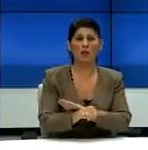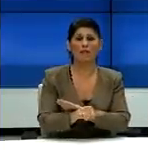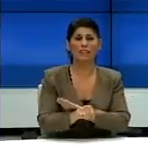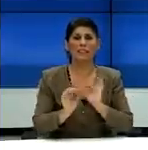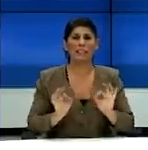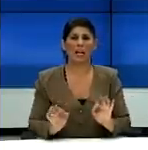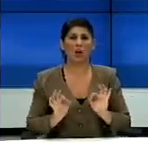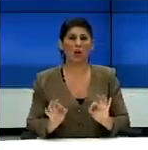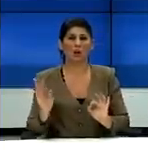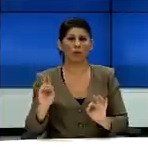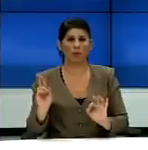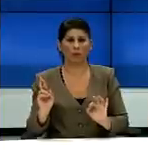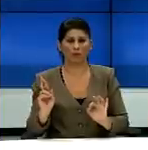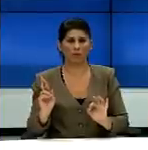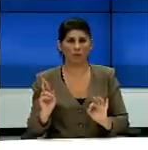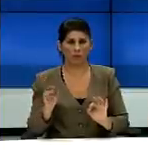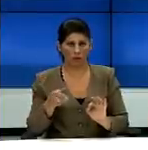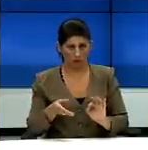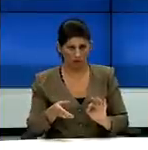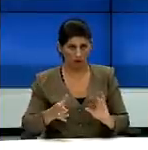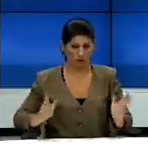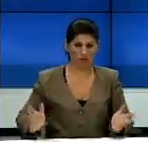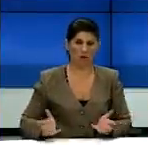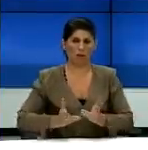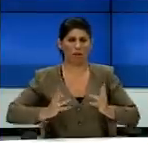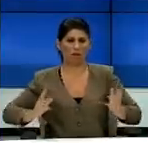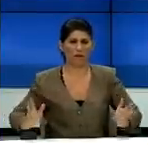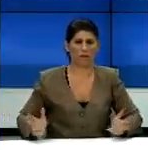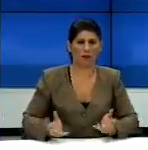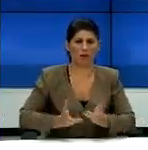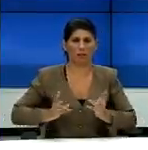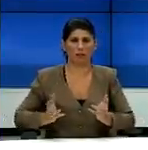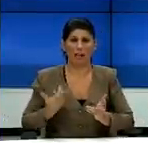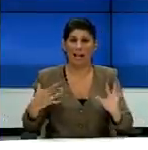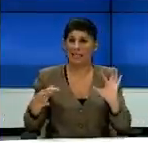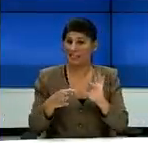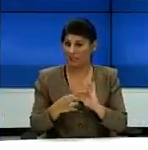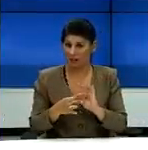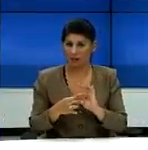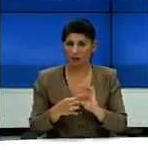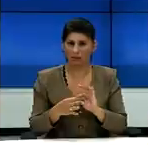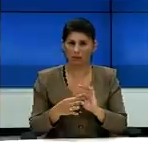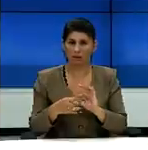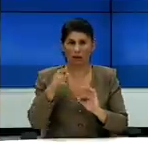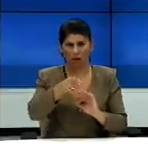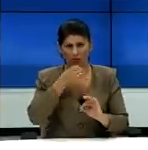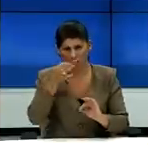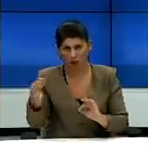κανονικότητα. Τόσο άρον-άρον που αν το συνδυάσει κανείς και με τα